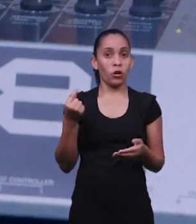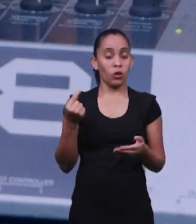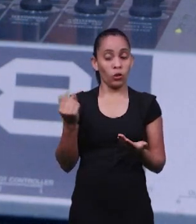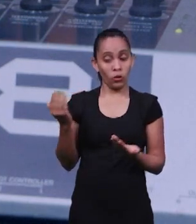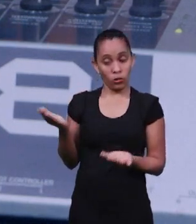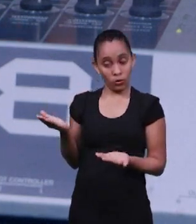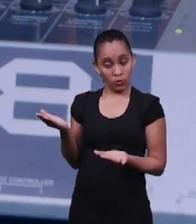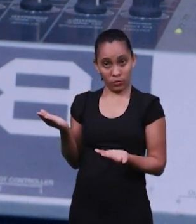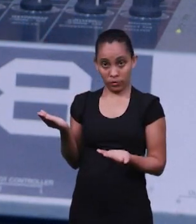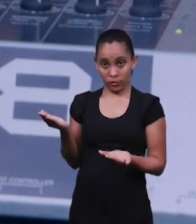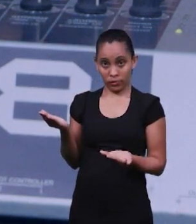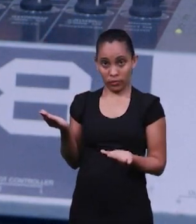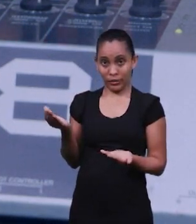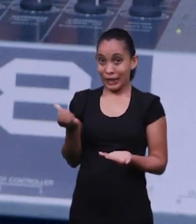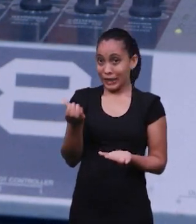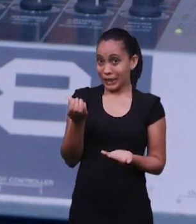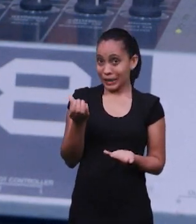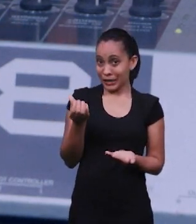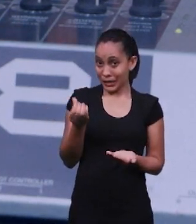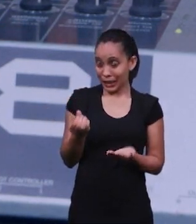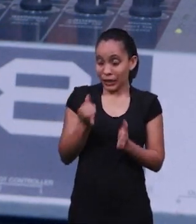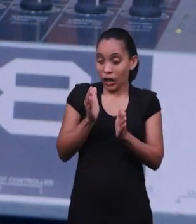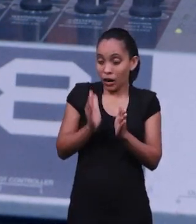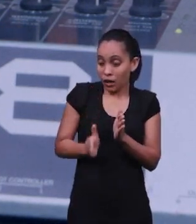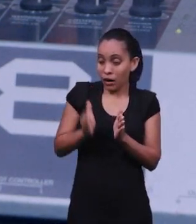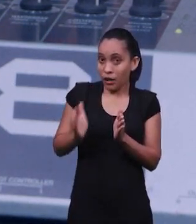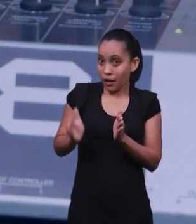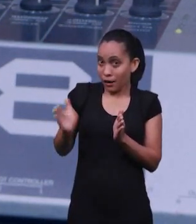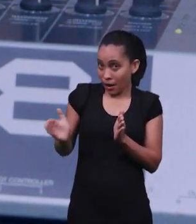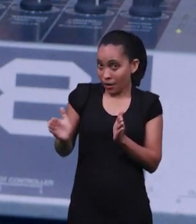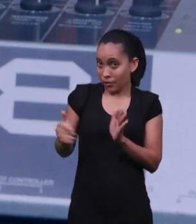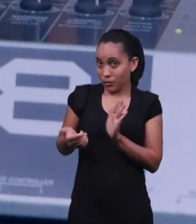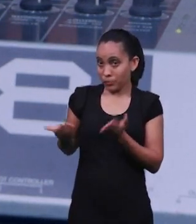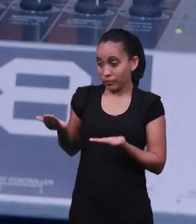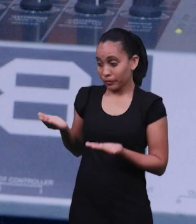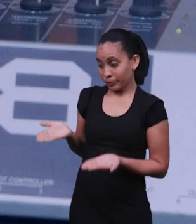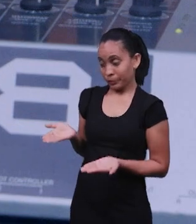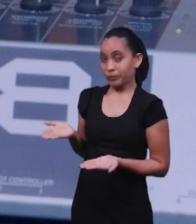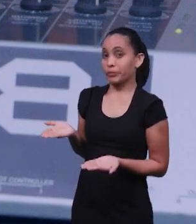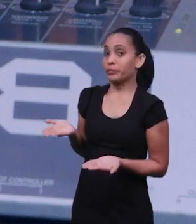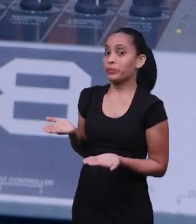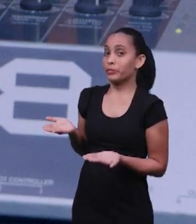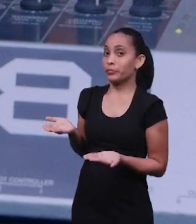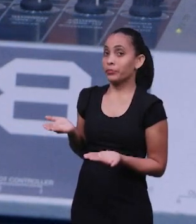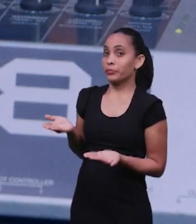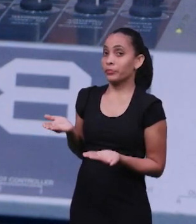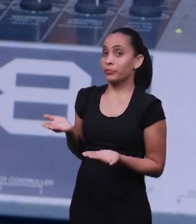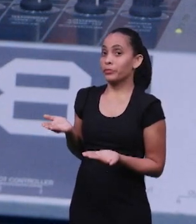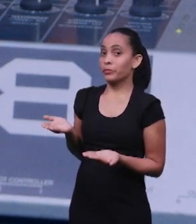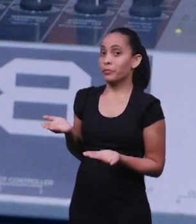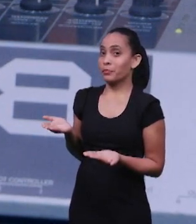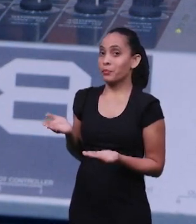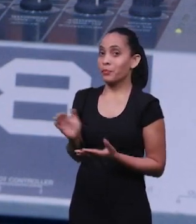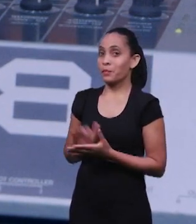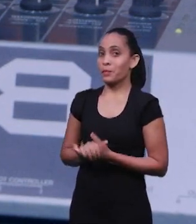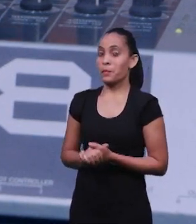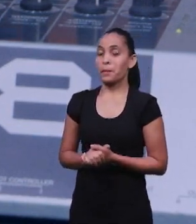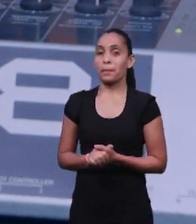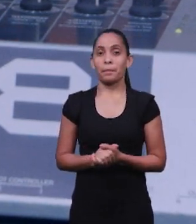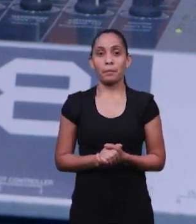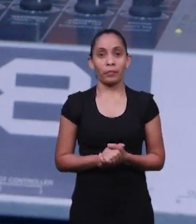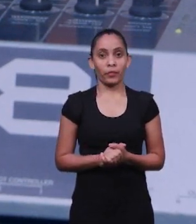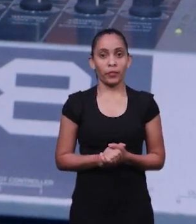2, 6 tons dans chaque partie. 1, 2, 3, 1, 2, 3, 1, 2, 3, 1,